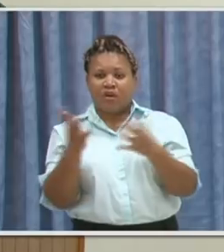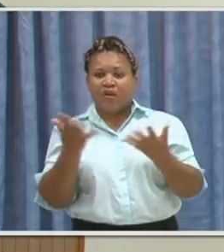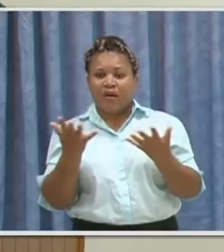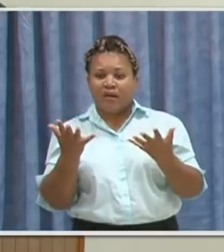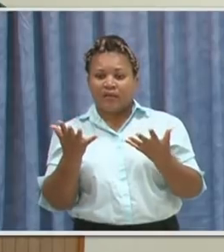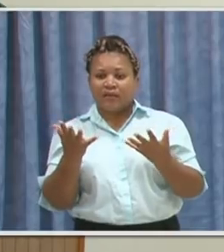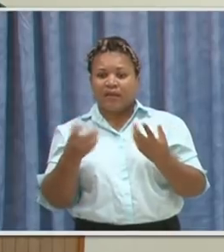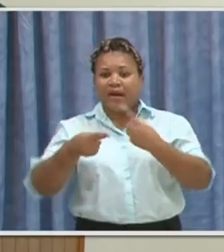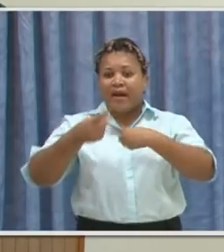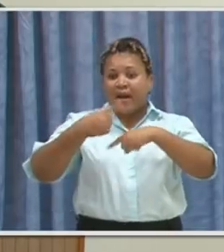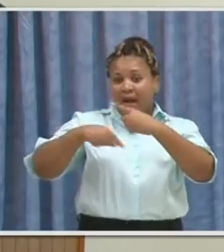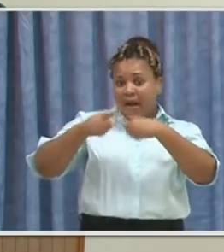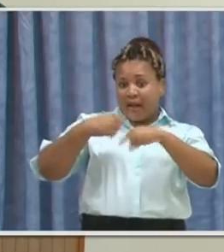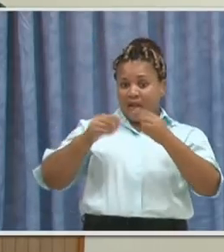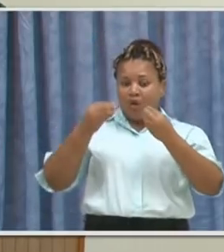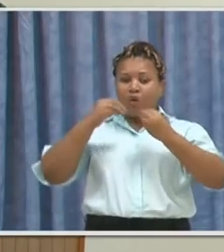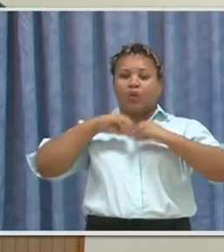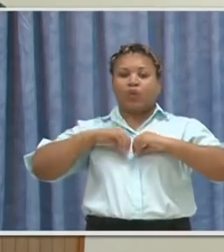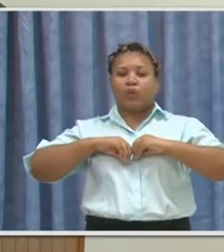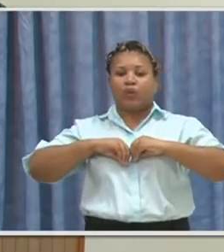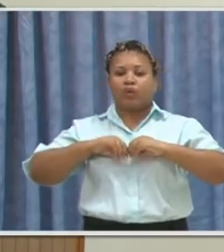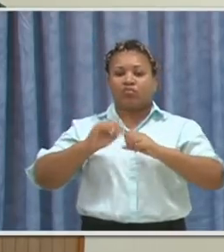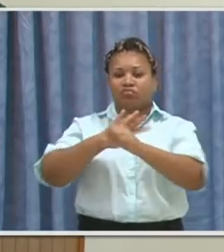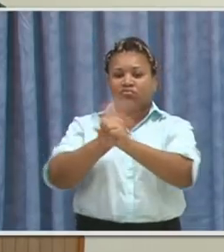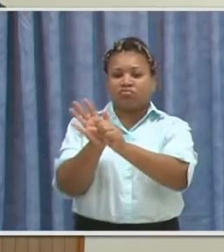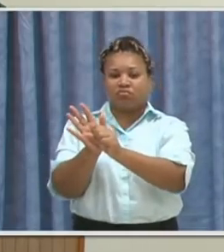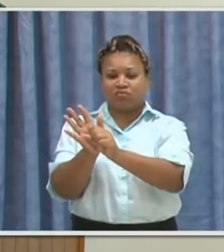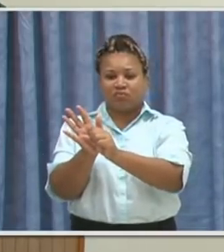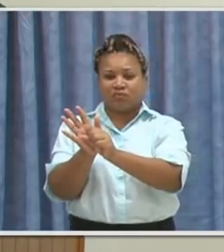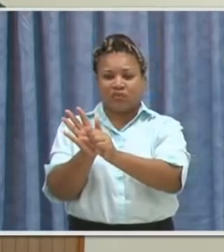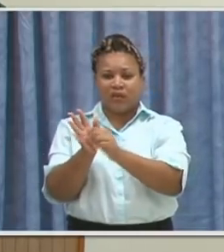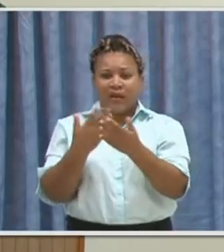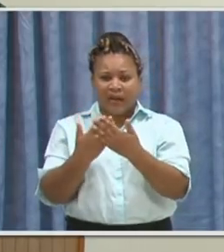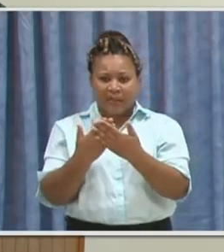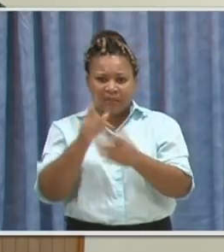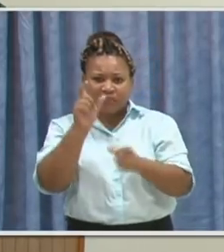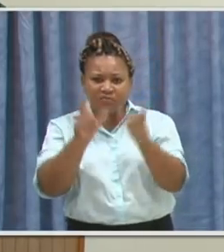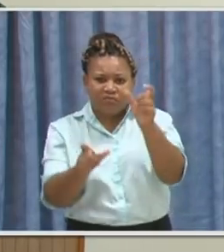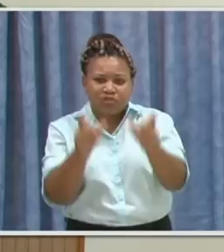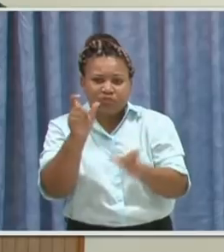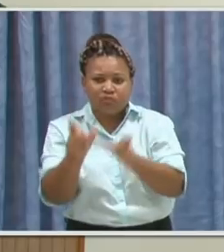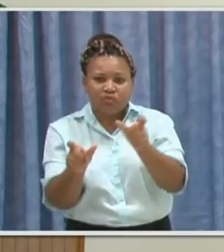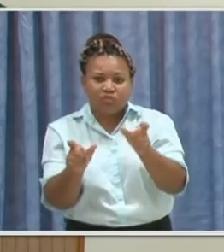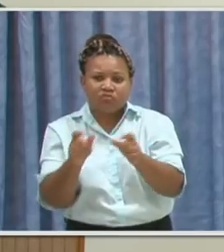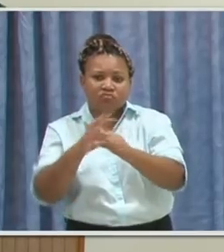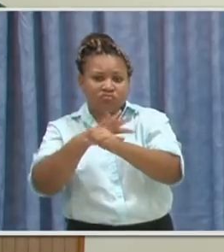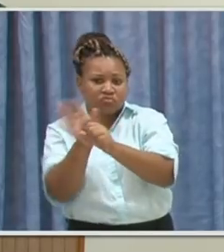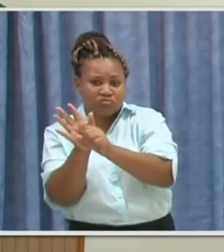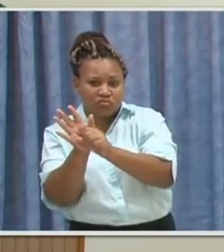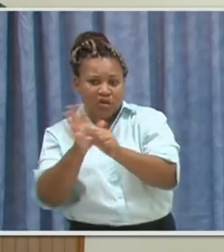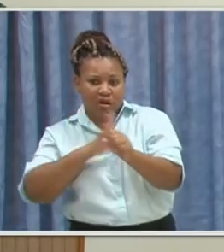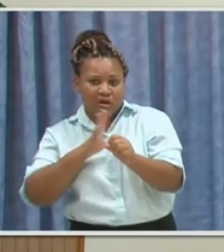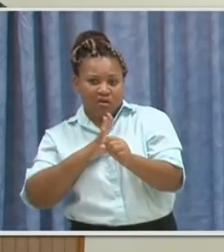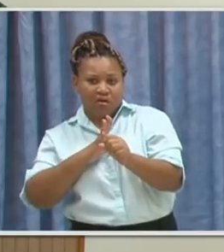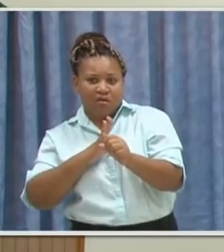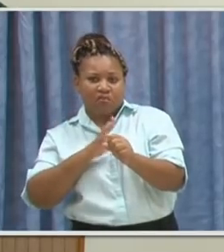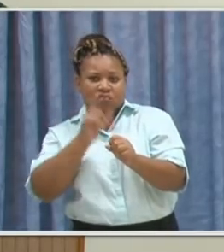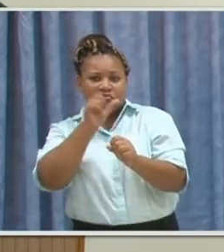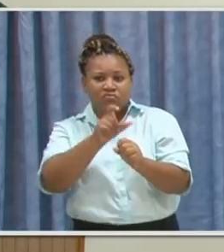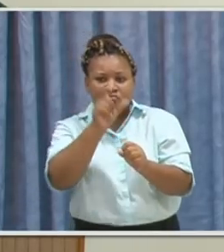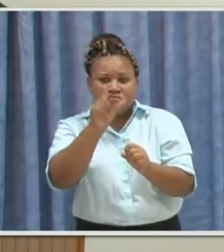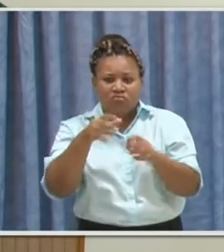si nous pour gagner l'autre patient qui est positif, et qui suivent avec ben, les autres patients, nous, pour considérer comment il y a une second